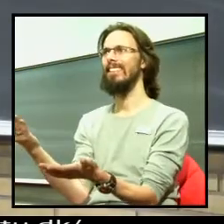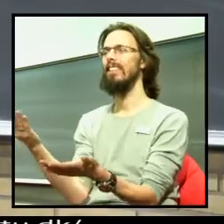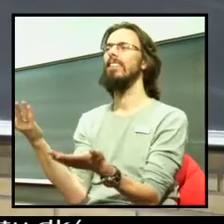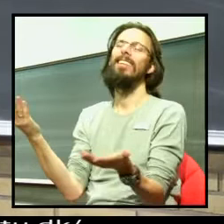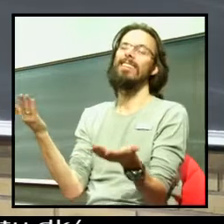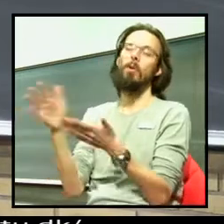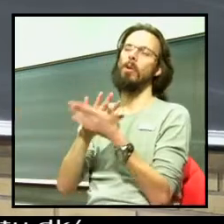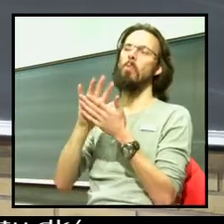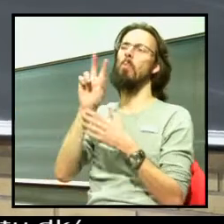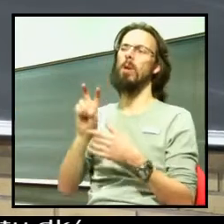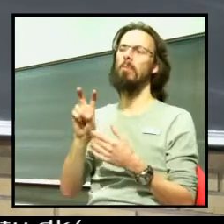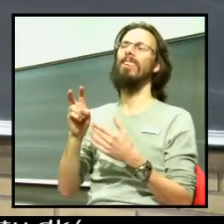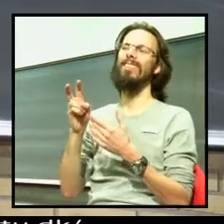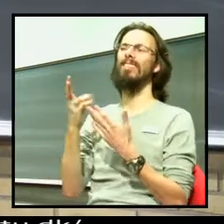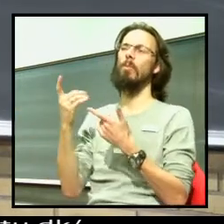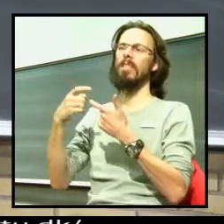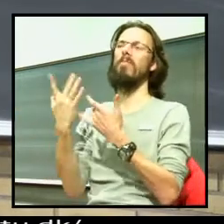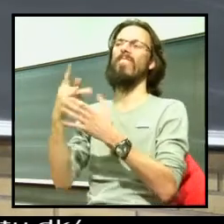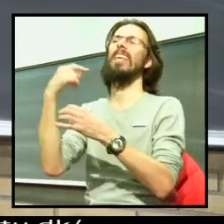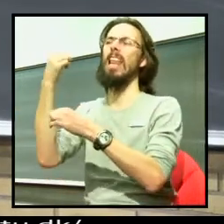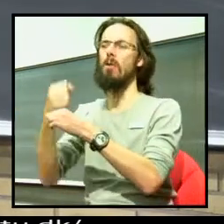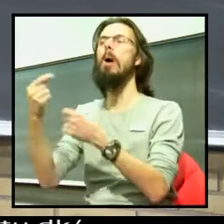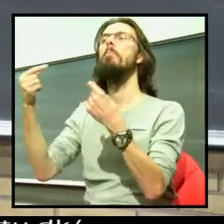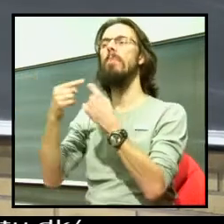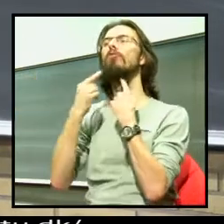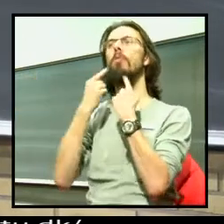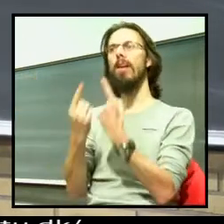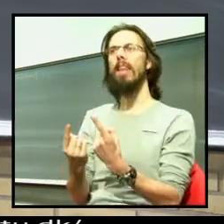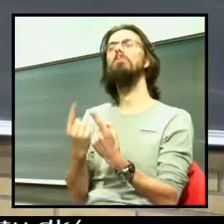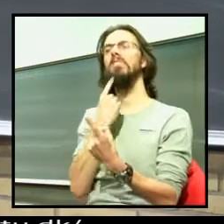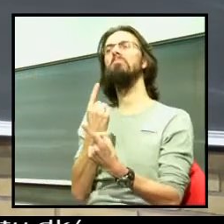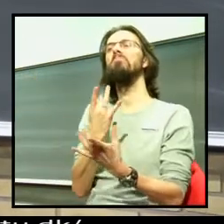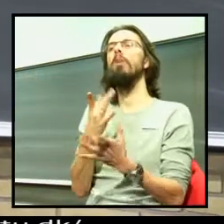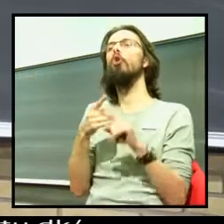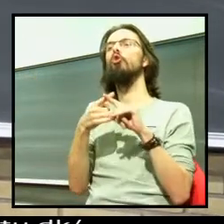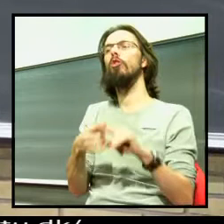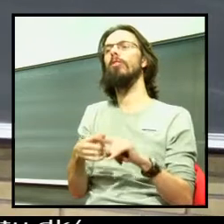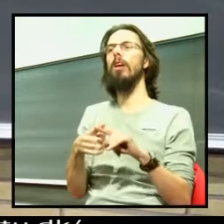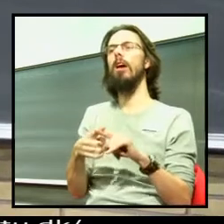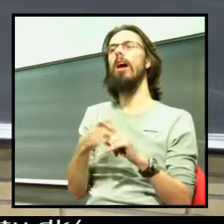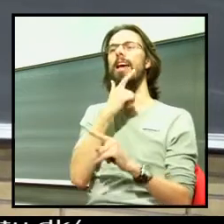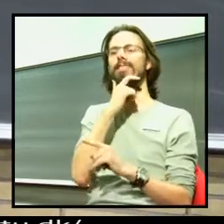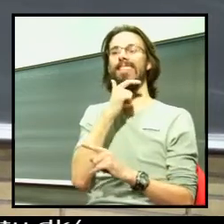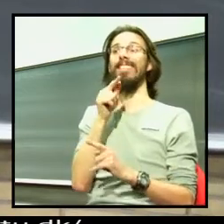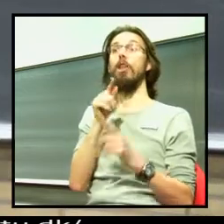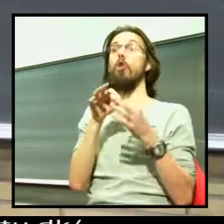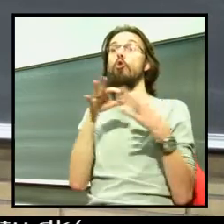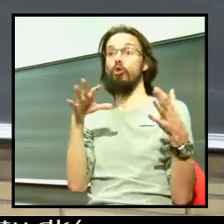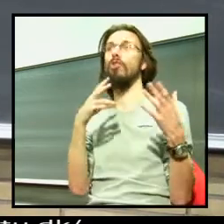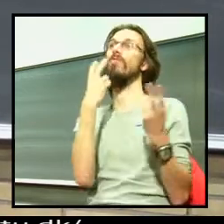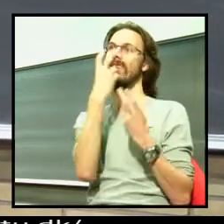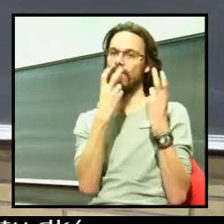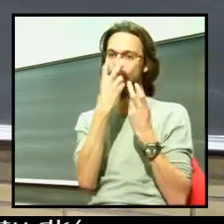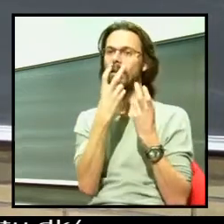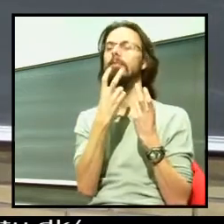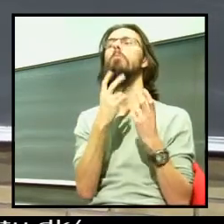problemer i det, vi skal til at lave. Men rent formelt, så er man altså nødt til at antage, at den løsning, vi leder efter, det skal være det,